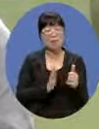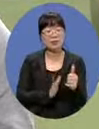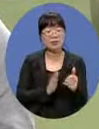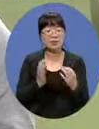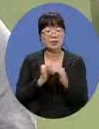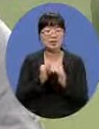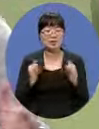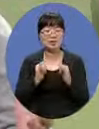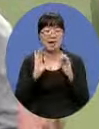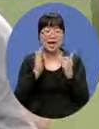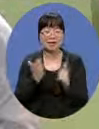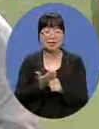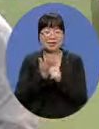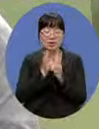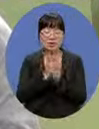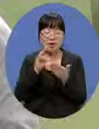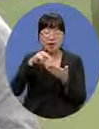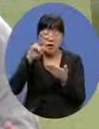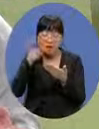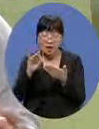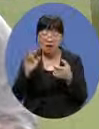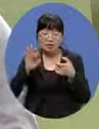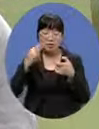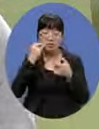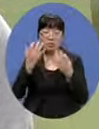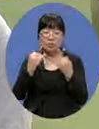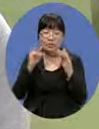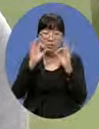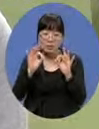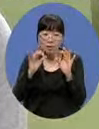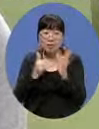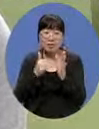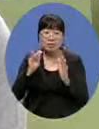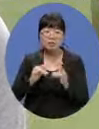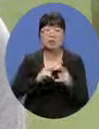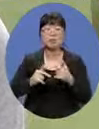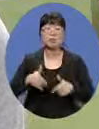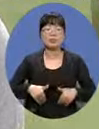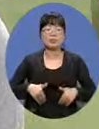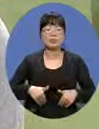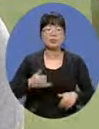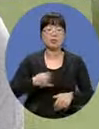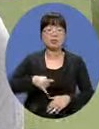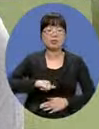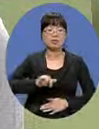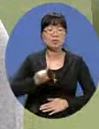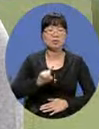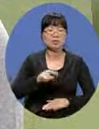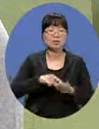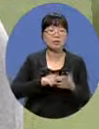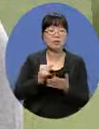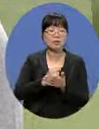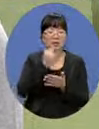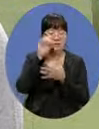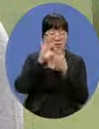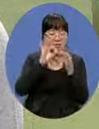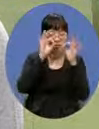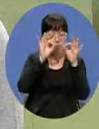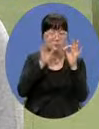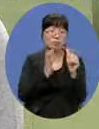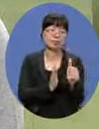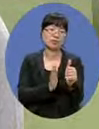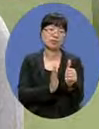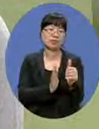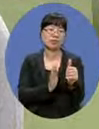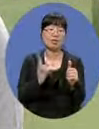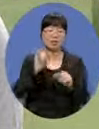많이 보시잖아요. 60분 부모도 많이 보세요. 근데 더 필요한 건 우리 아이가 어떤 마음을 가지는지 계속 보는 거예요. 우리 아이는 어떤 식으로